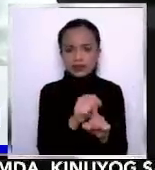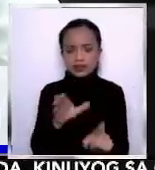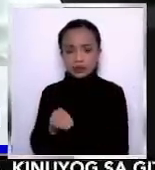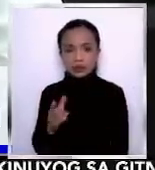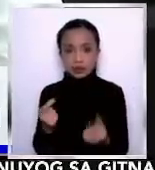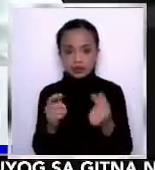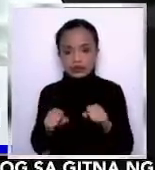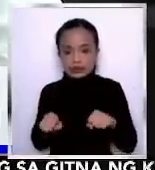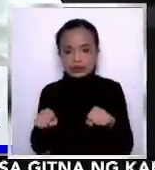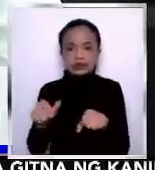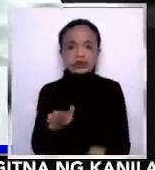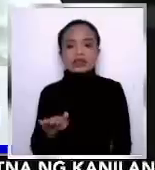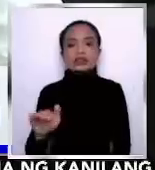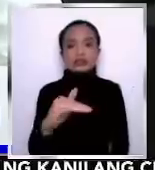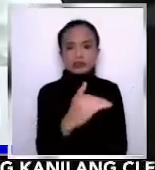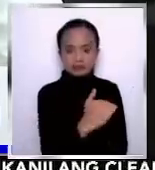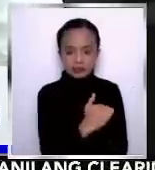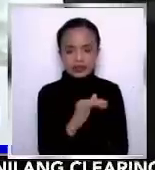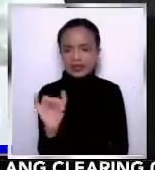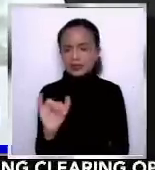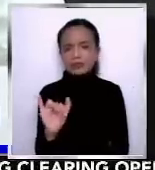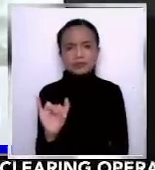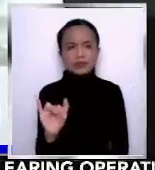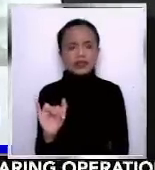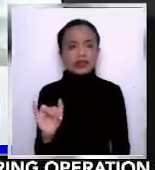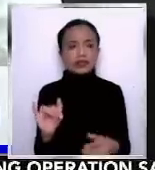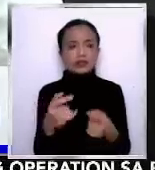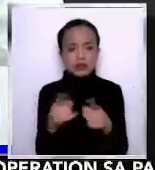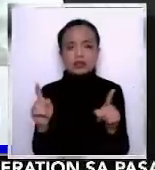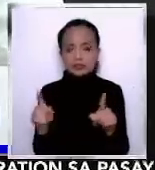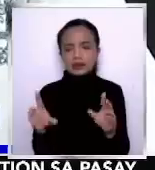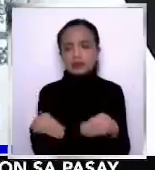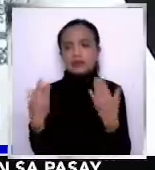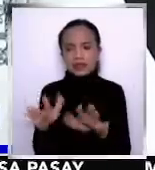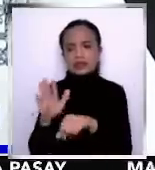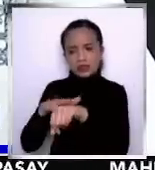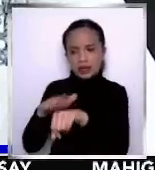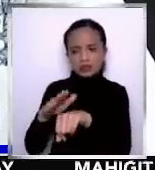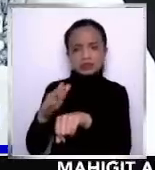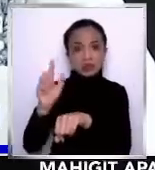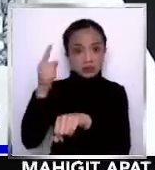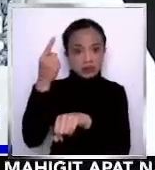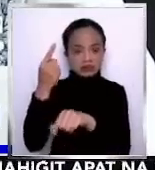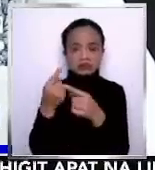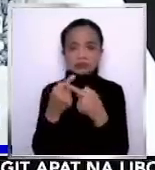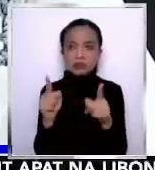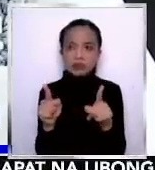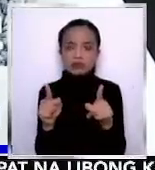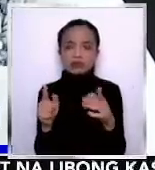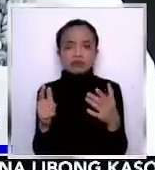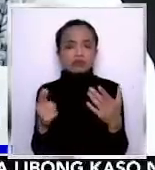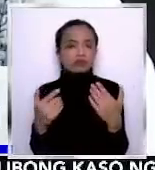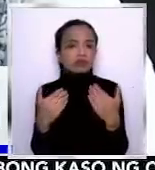dalawa na pinagbigyan naman po at pinagsabihan lang nung una. So far, meron pa pong I